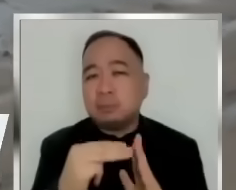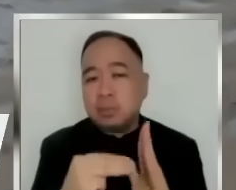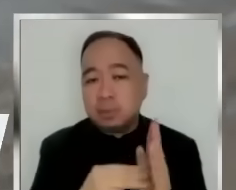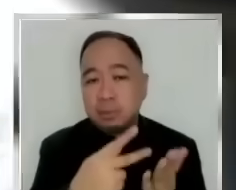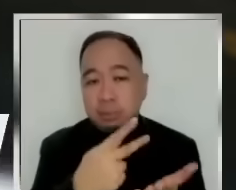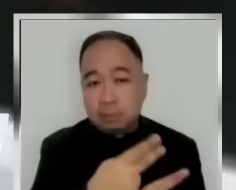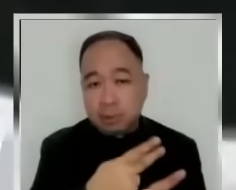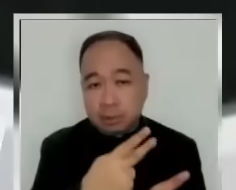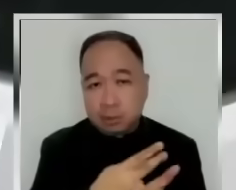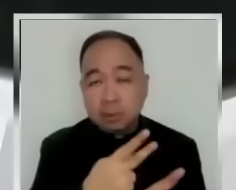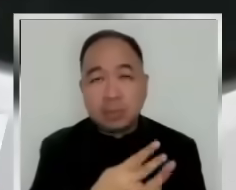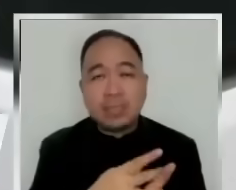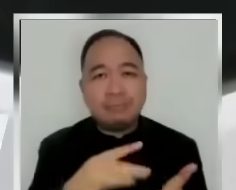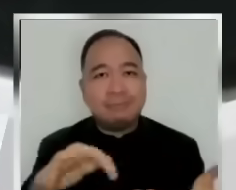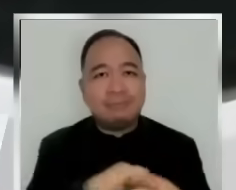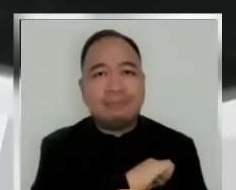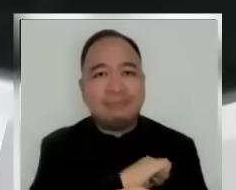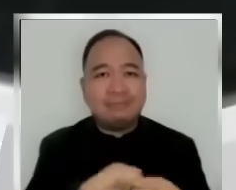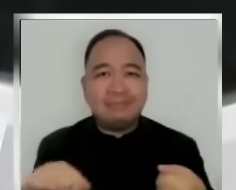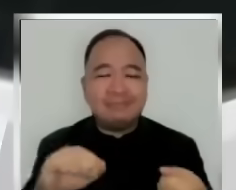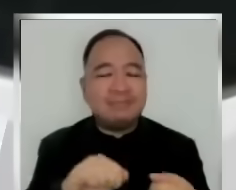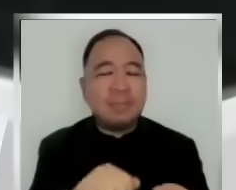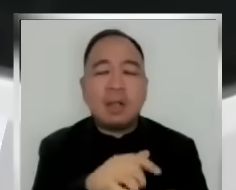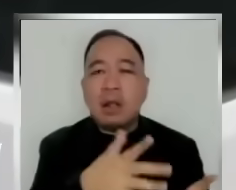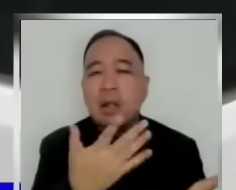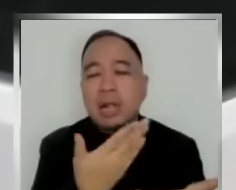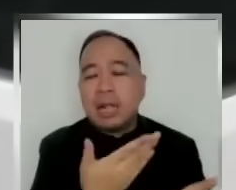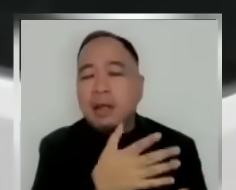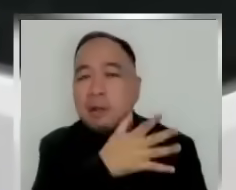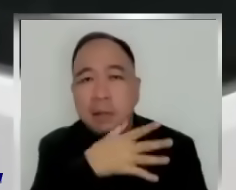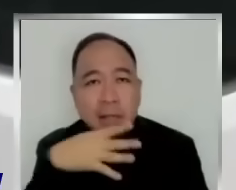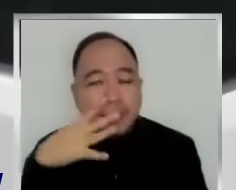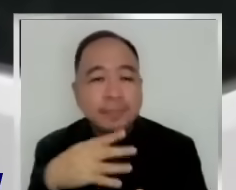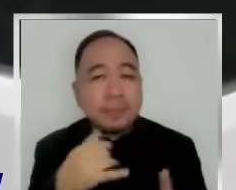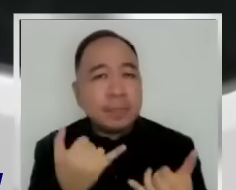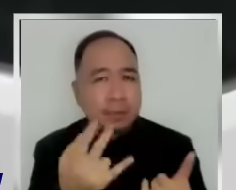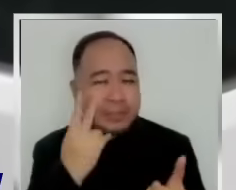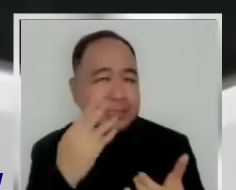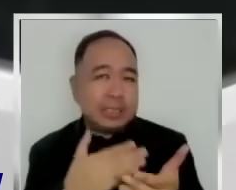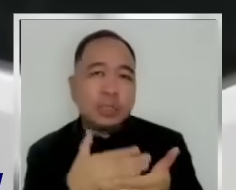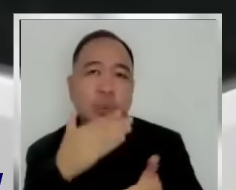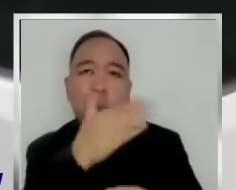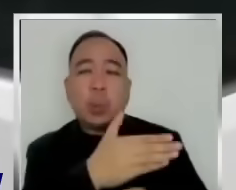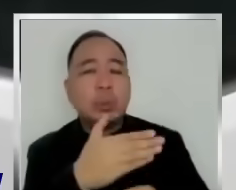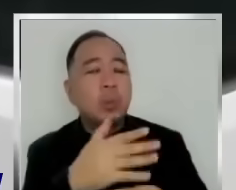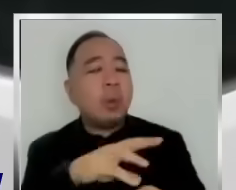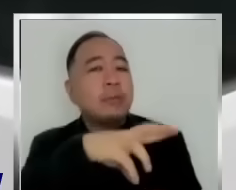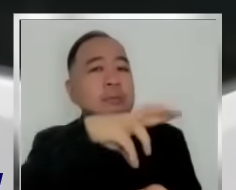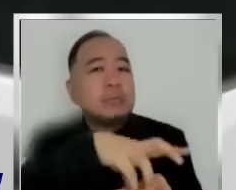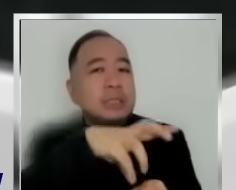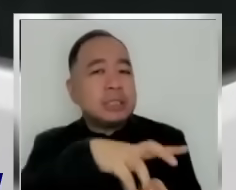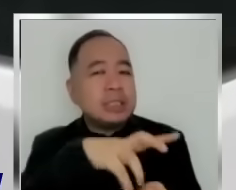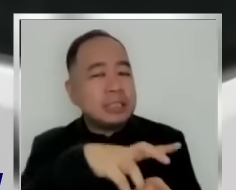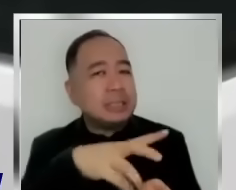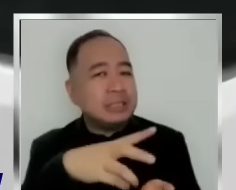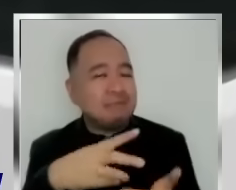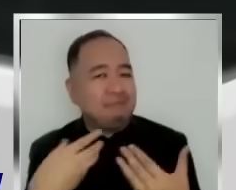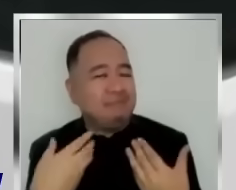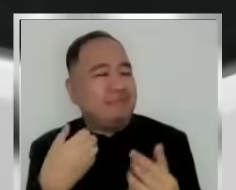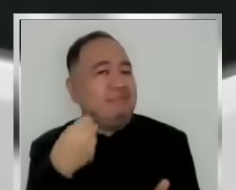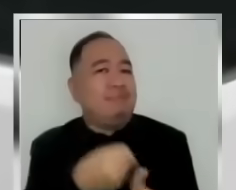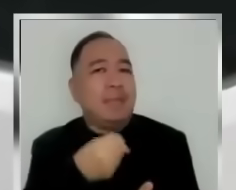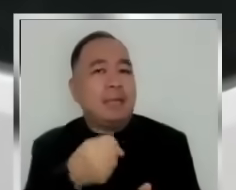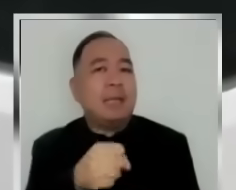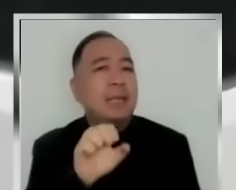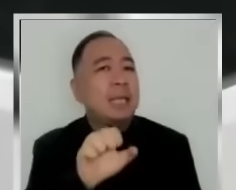ng pinsala. Mga kapuso, samahan niyo po ako puntahan ng isa sa mga probinsya na lubos na naapektuhan ng El Nino noong